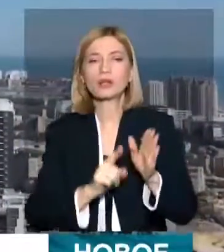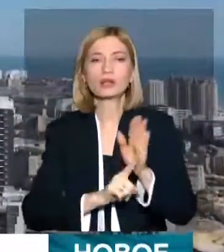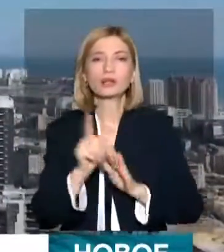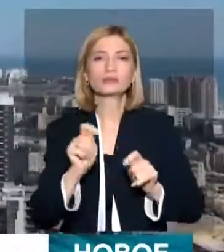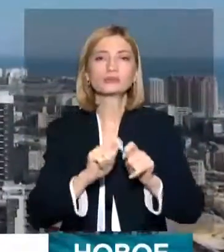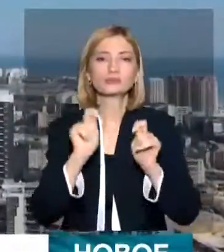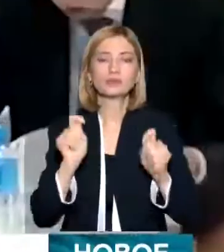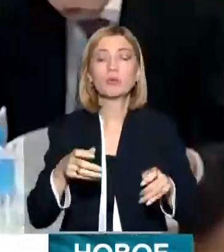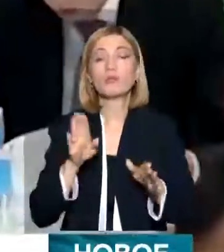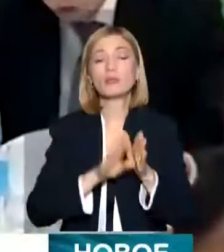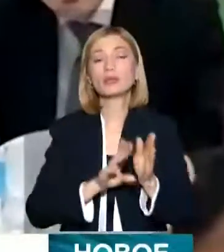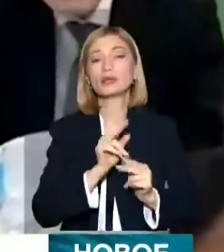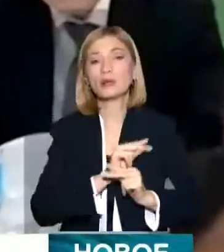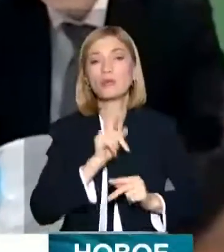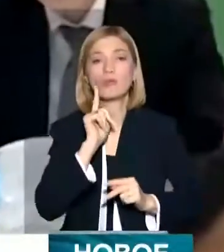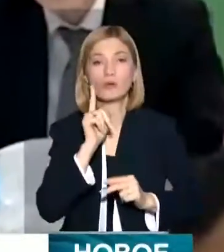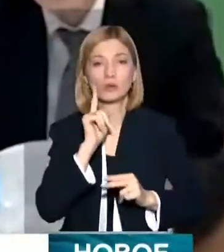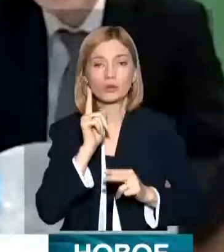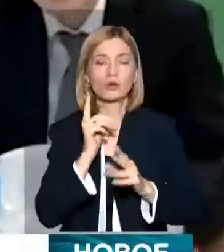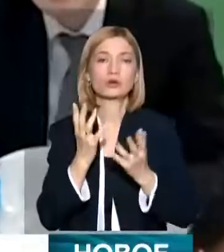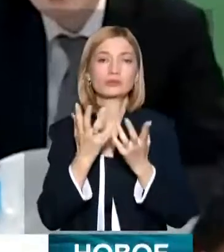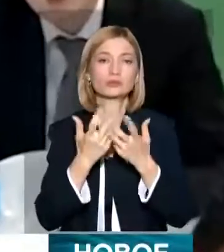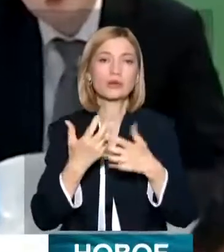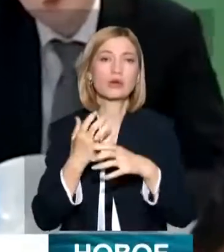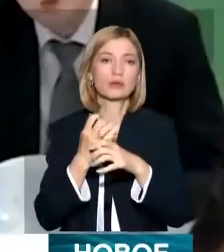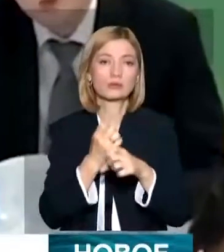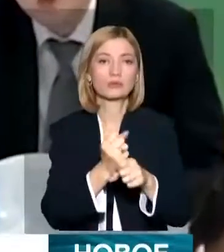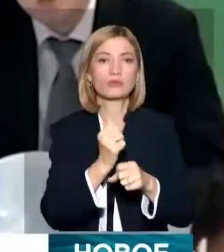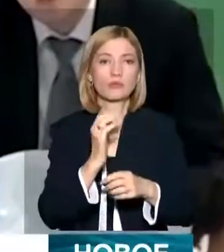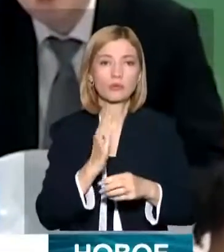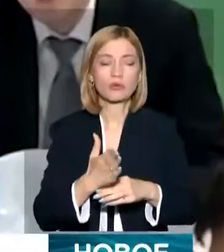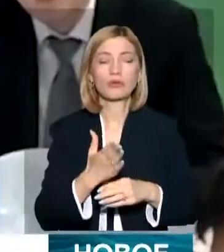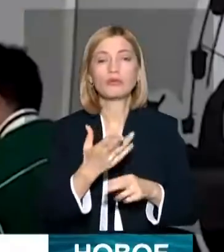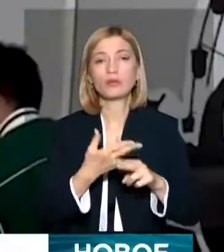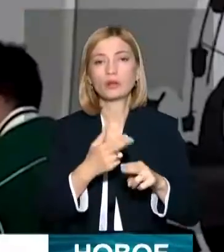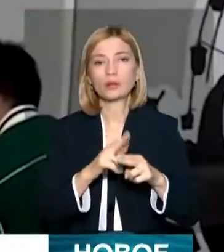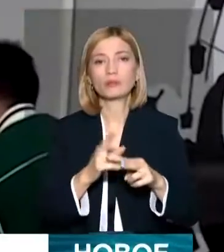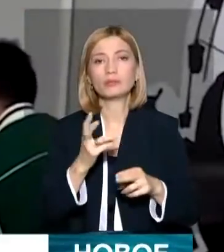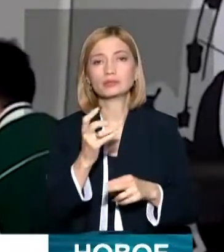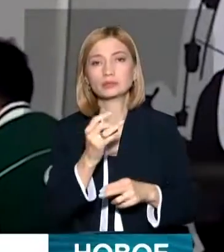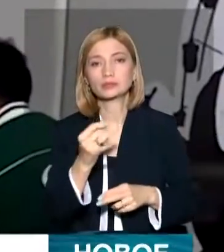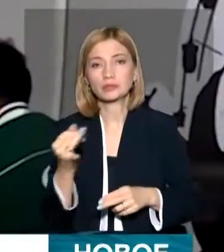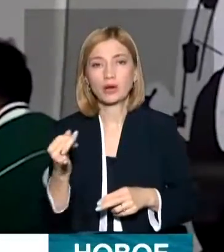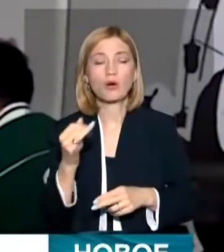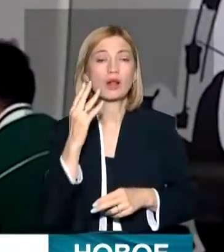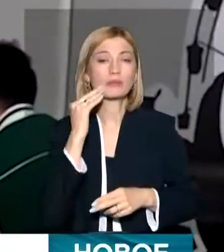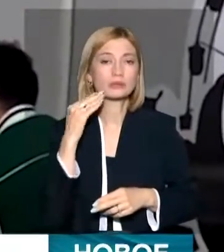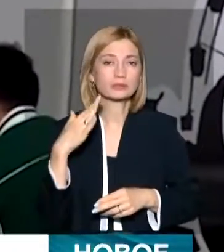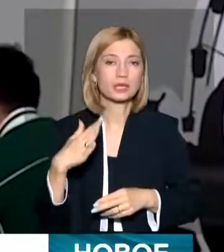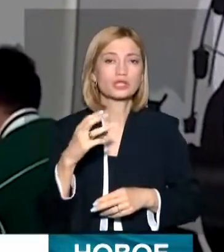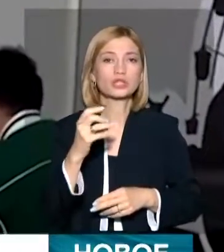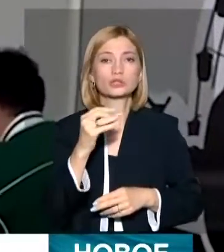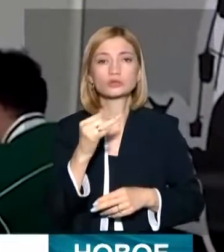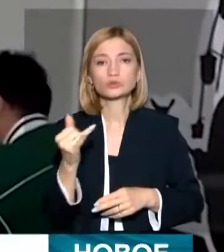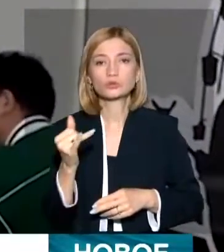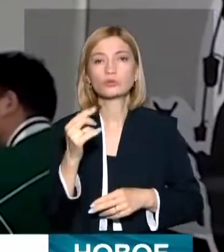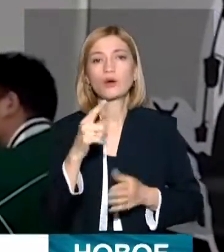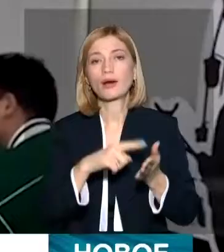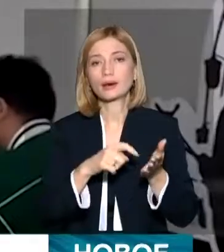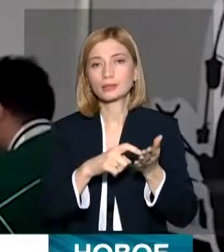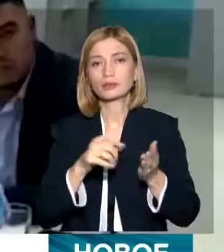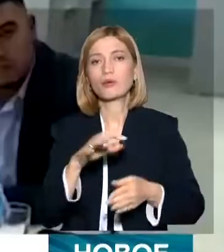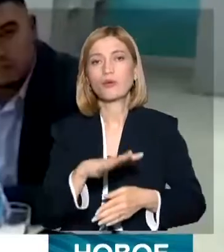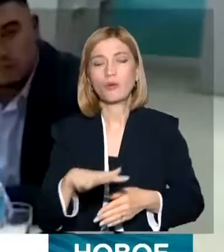безработной молодежи. В этом году в качестве пилотного он проводился не только в Мангистауской, но и в Алматинской, Жетысуской,